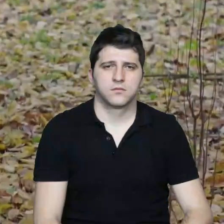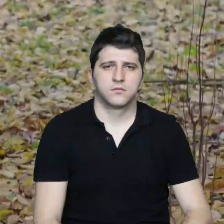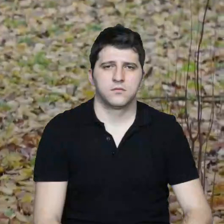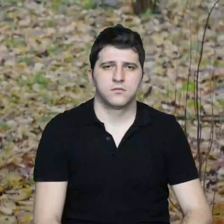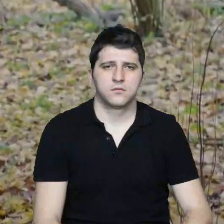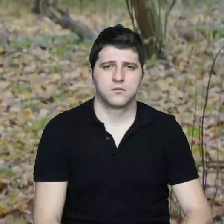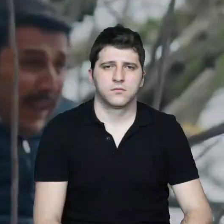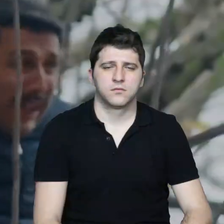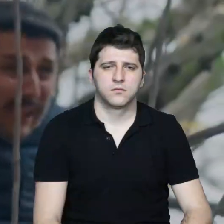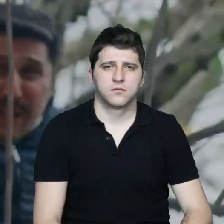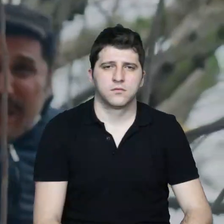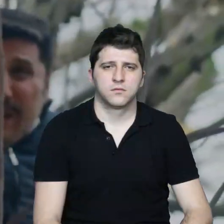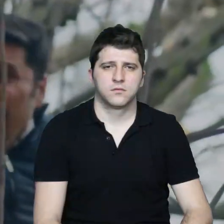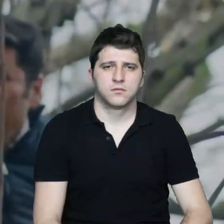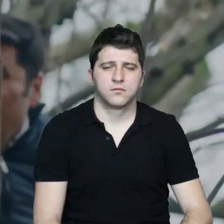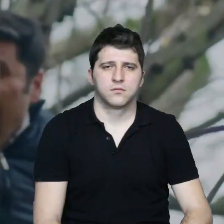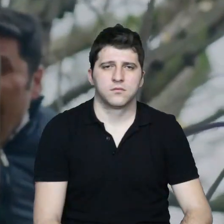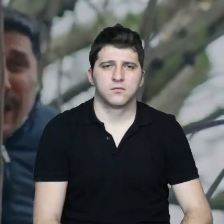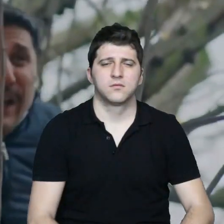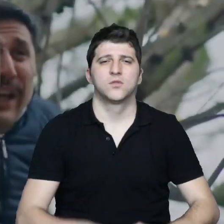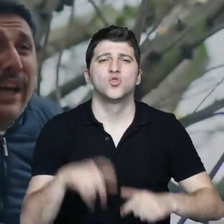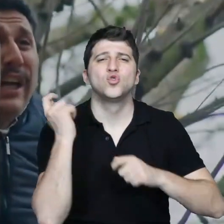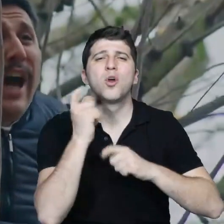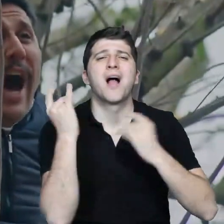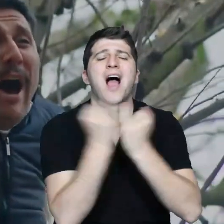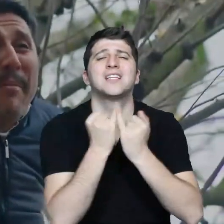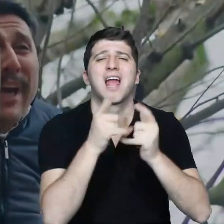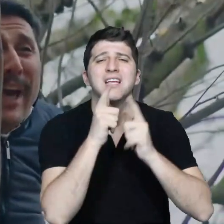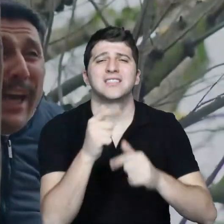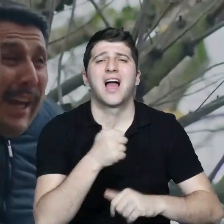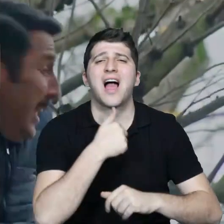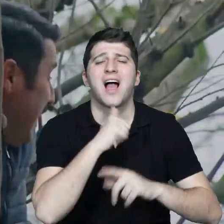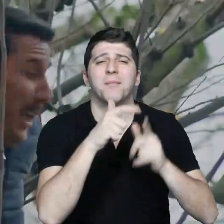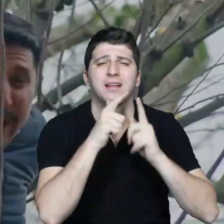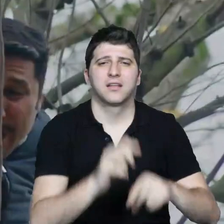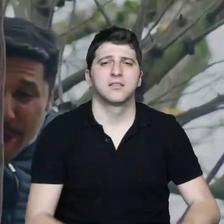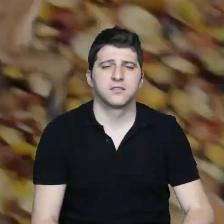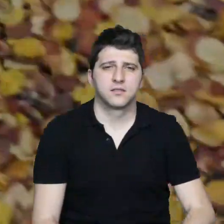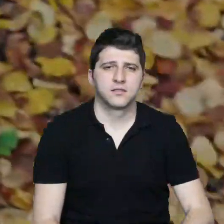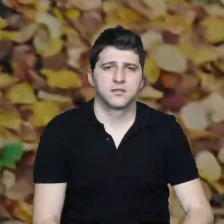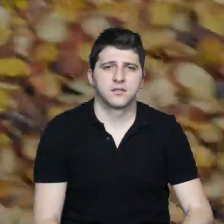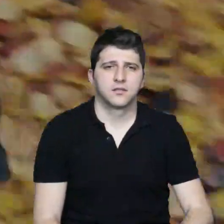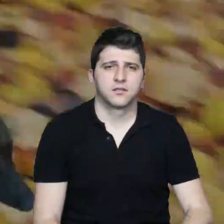Köpek sıçrayıp duruyor. Çoban kardeş! Abi!